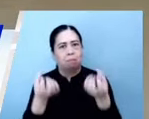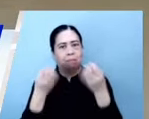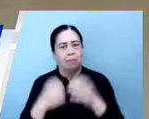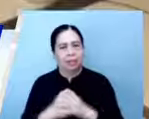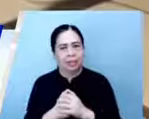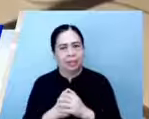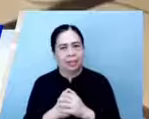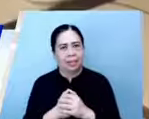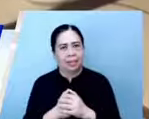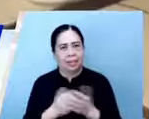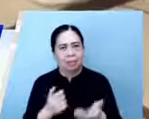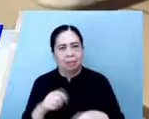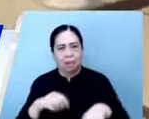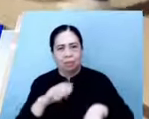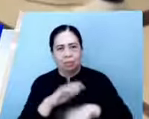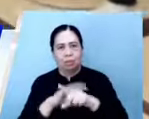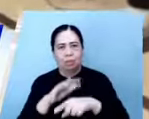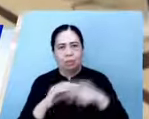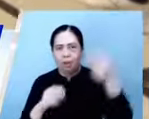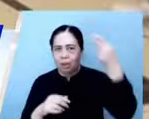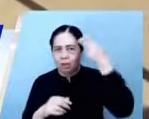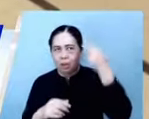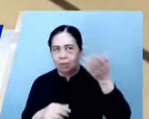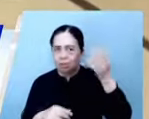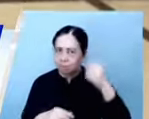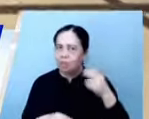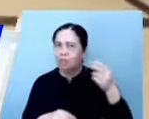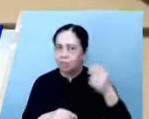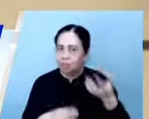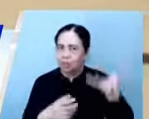bola gamit ang ulo sa loob ng 30 seconds.